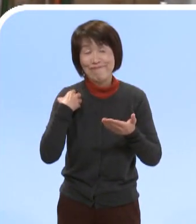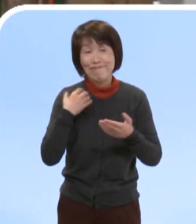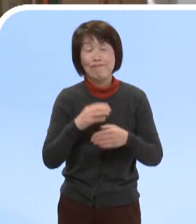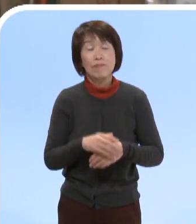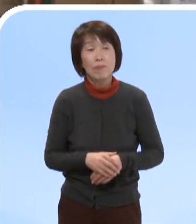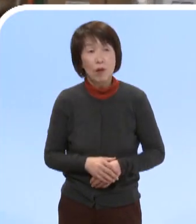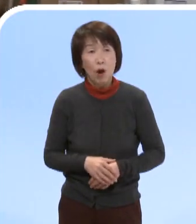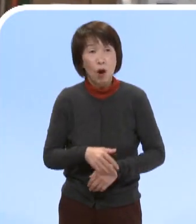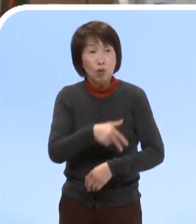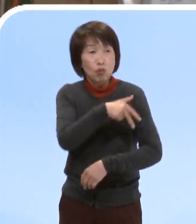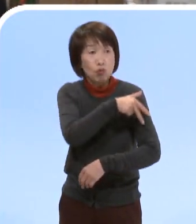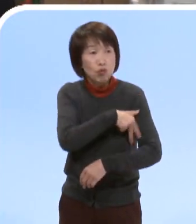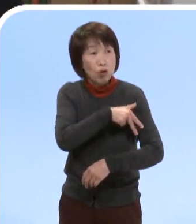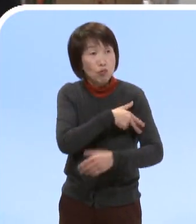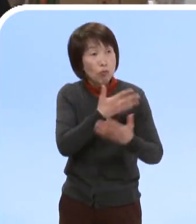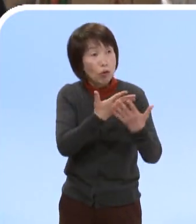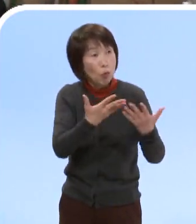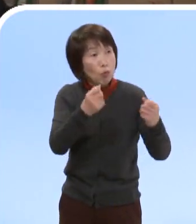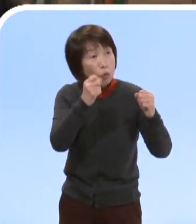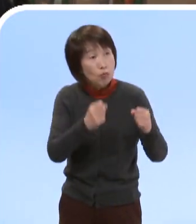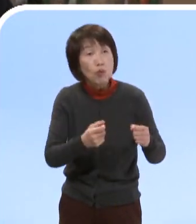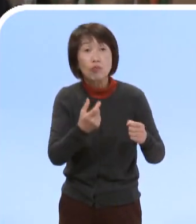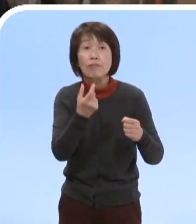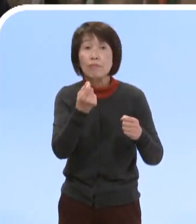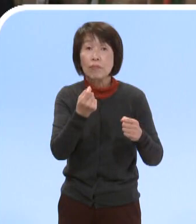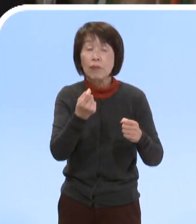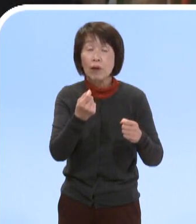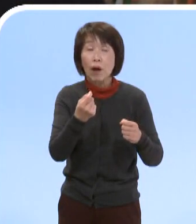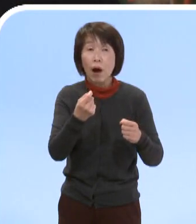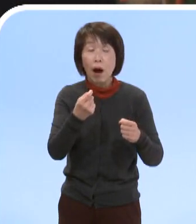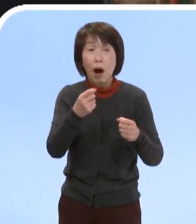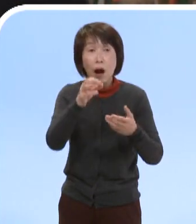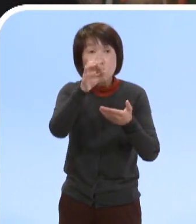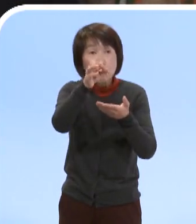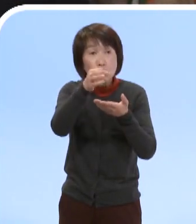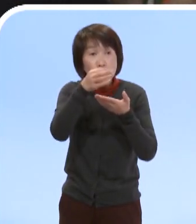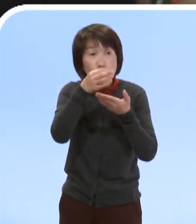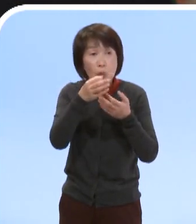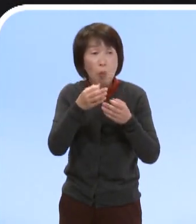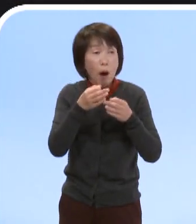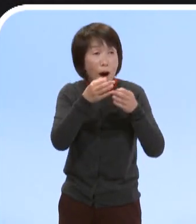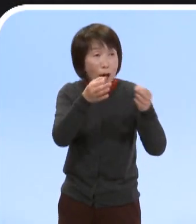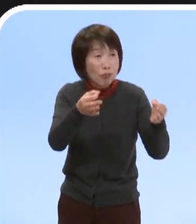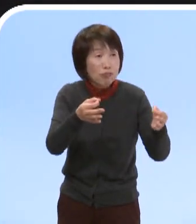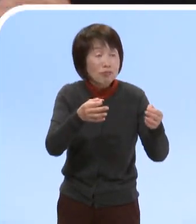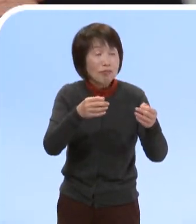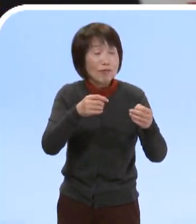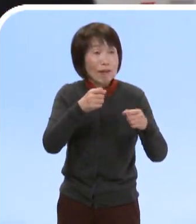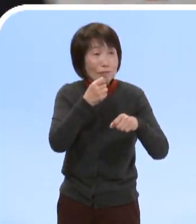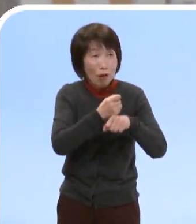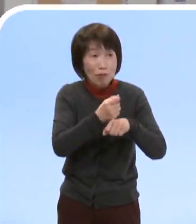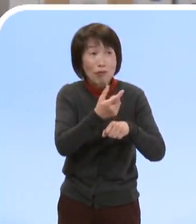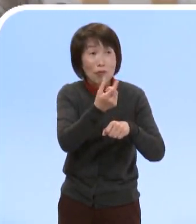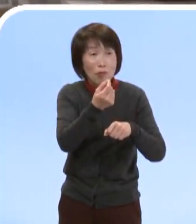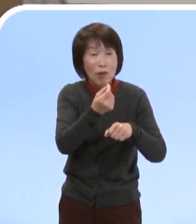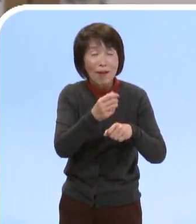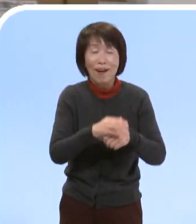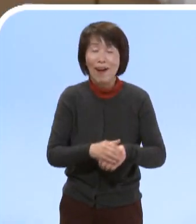くさんの方のスタッフさんがいらっしゃるんですけど、はい、これお給料お支払いするのも結構大変なことじゃないです